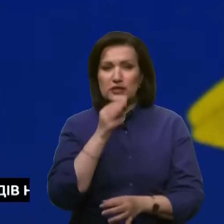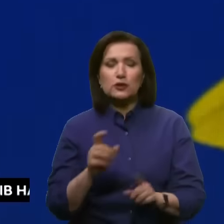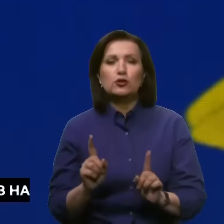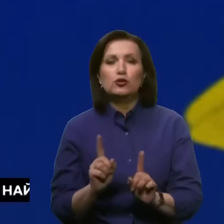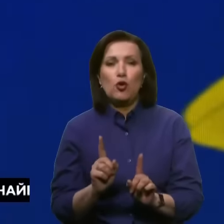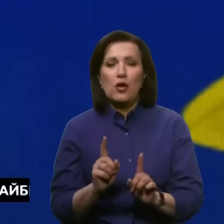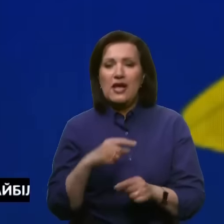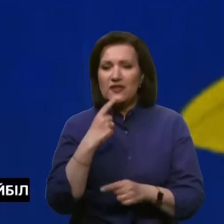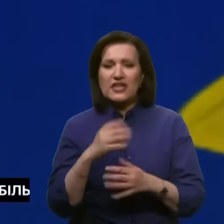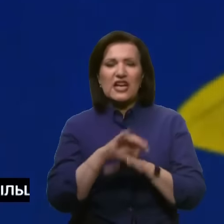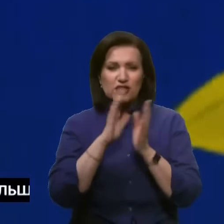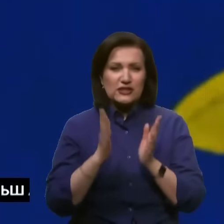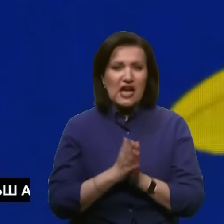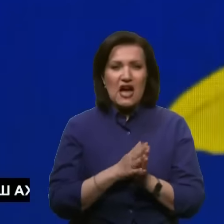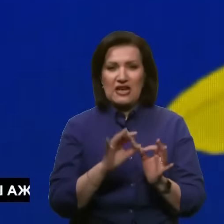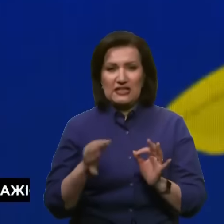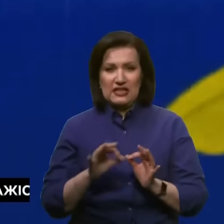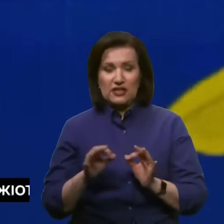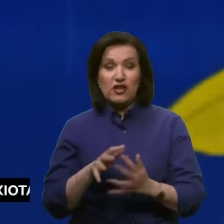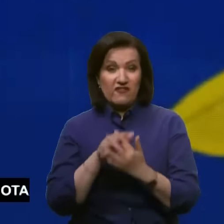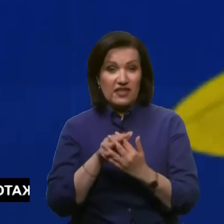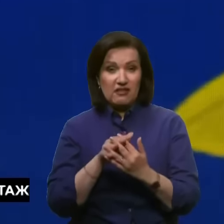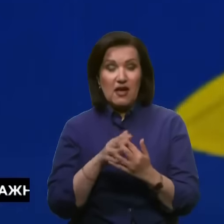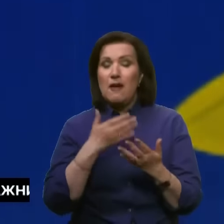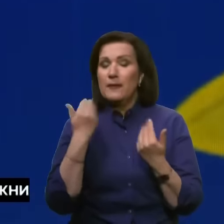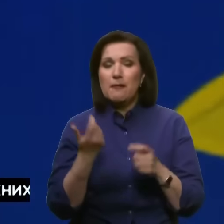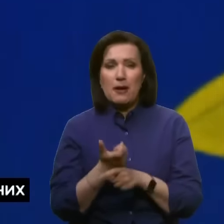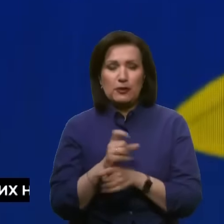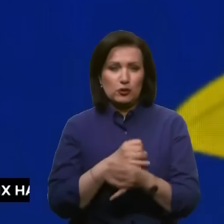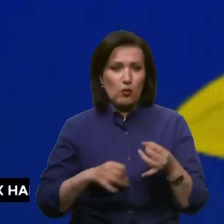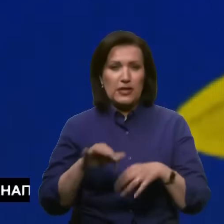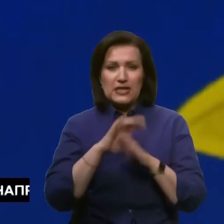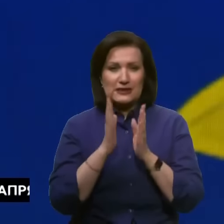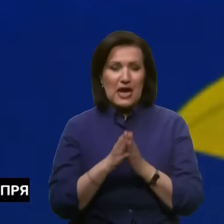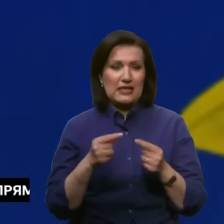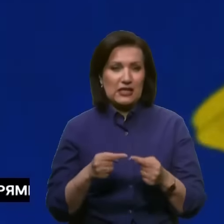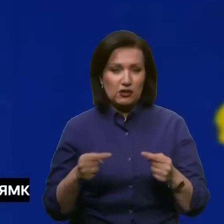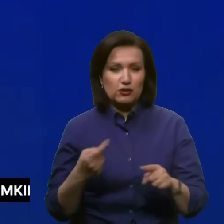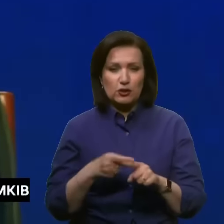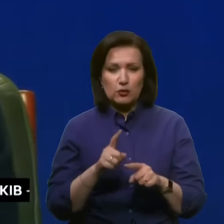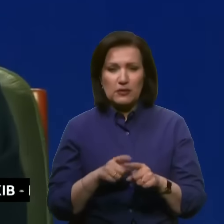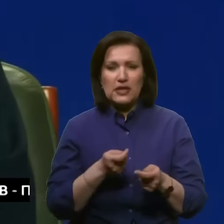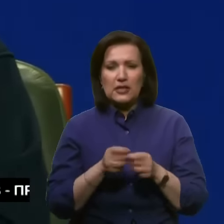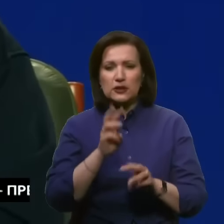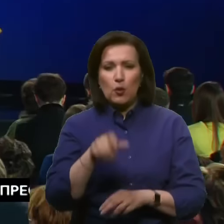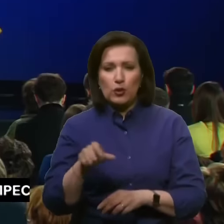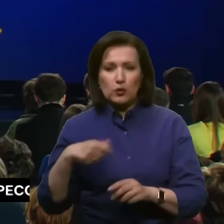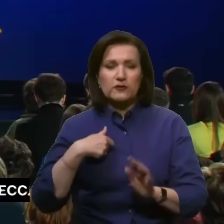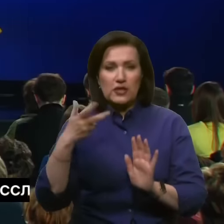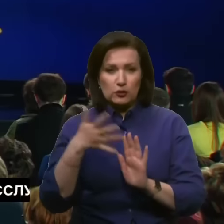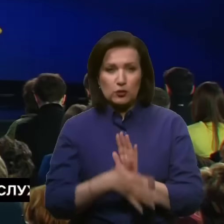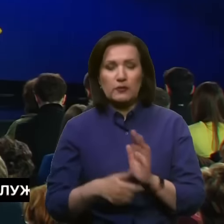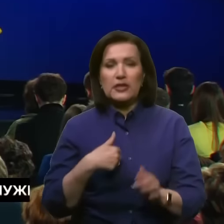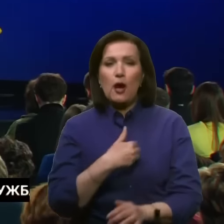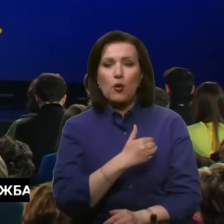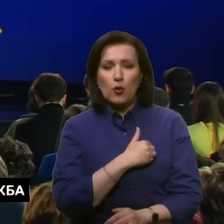скажіть, що. Не кажіть загальні речі. Війна. Нема більше обговорення загальних речей. Тому за урядовців я зрозумів.